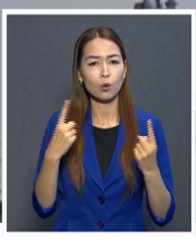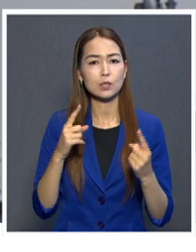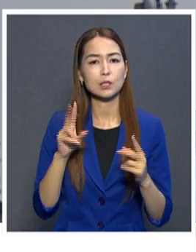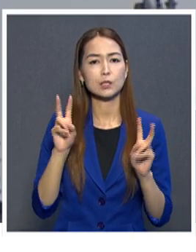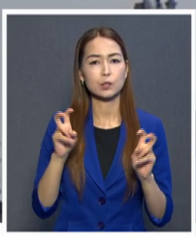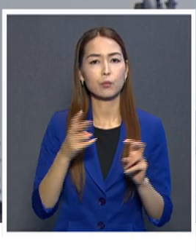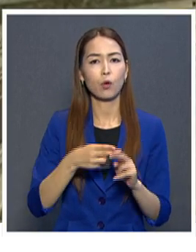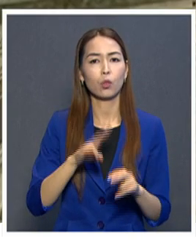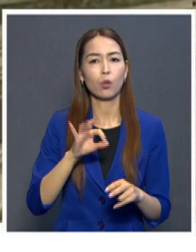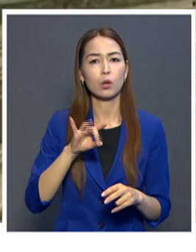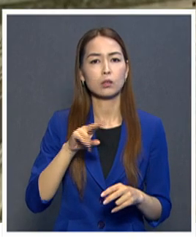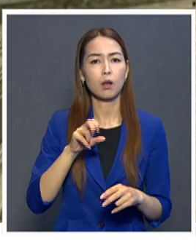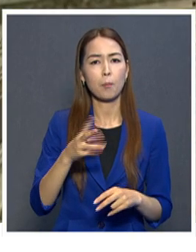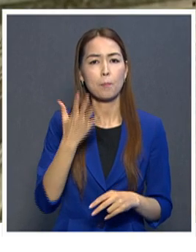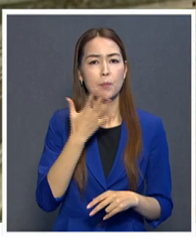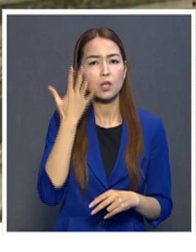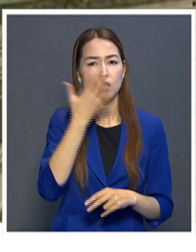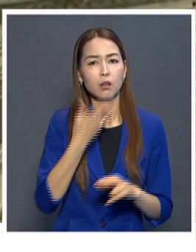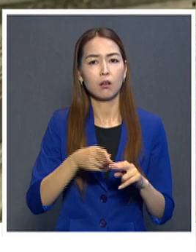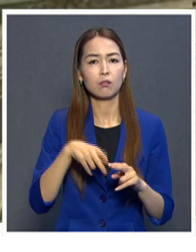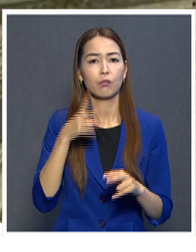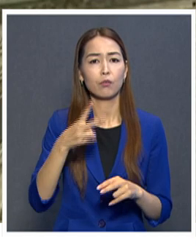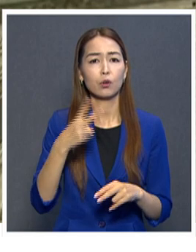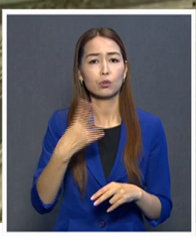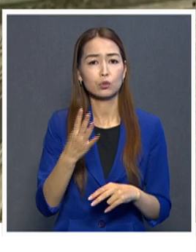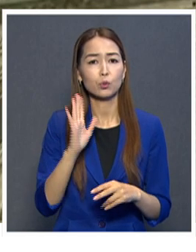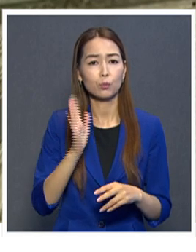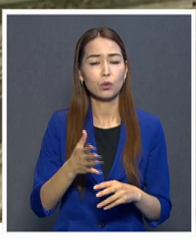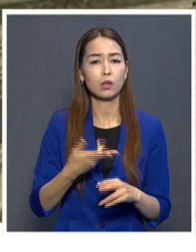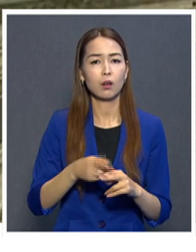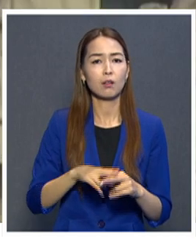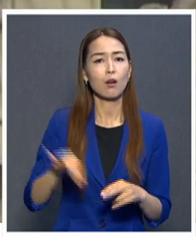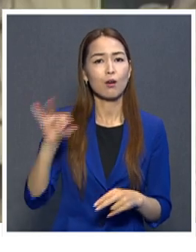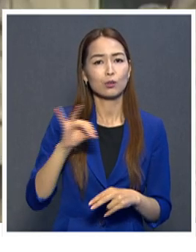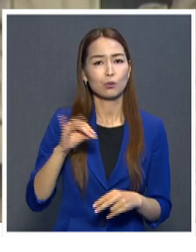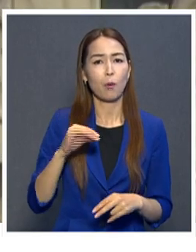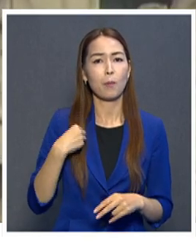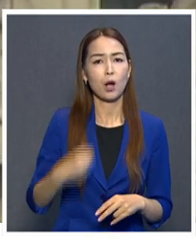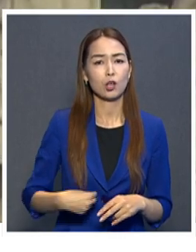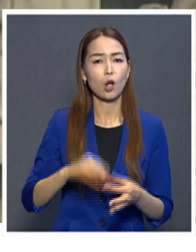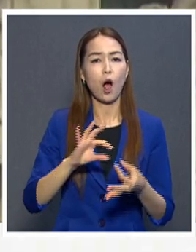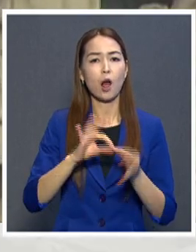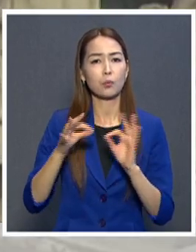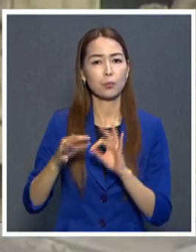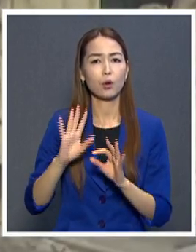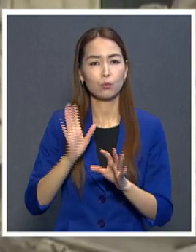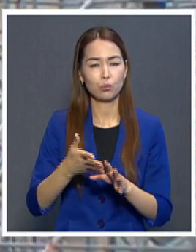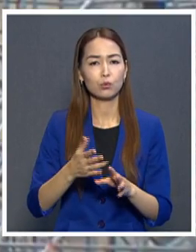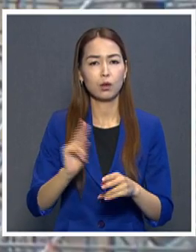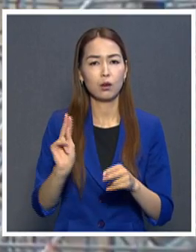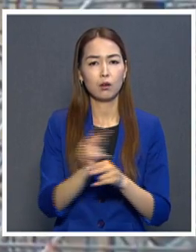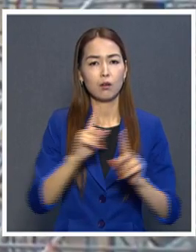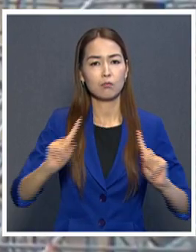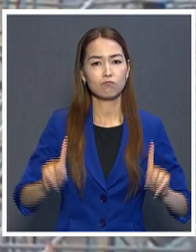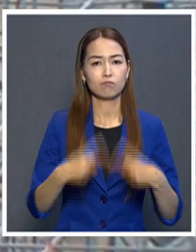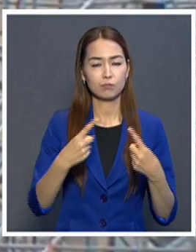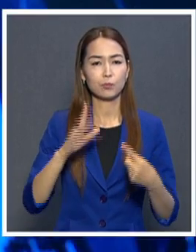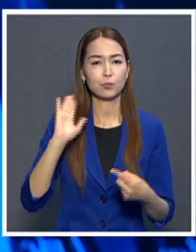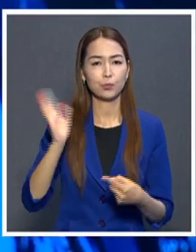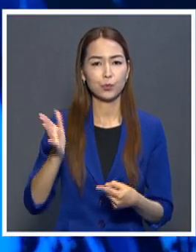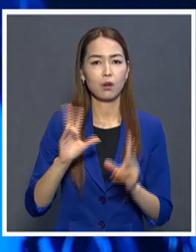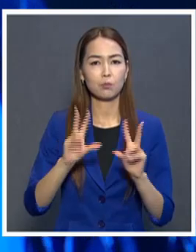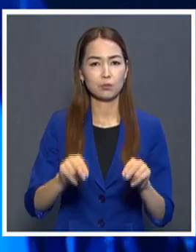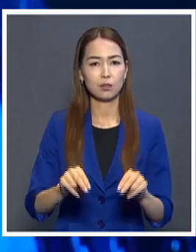5 жылда, яғни 2024 жылы өтетін Париж олимпиадасы қарсаңында толық қалпына келтіруге уәде берді.